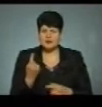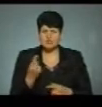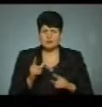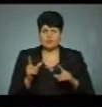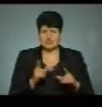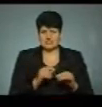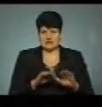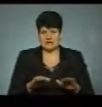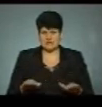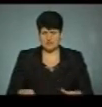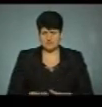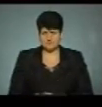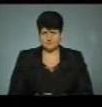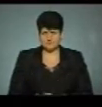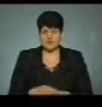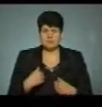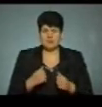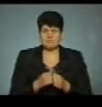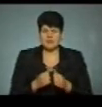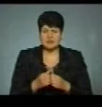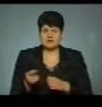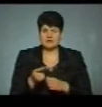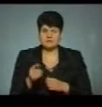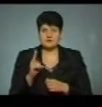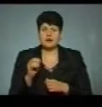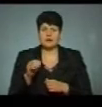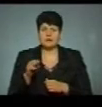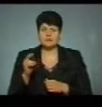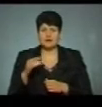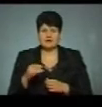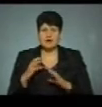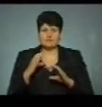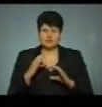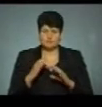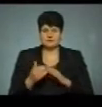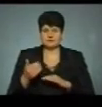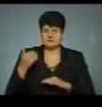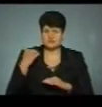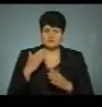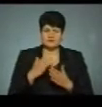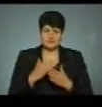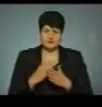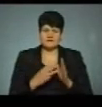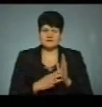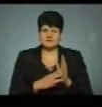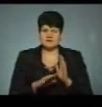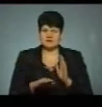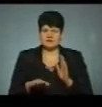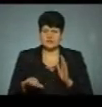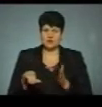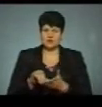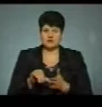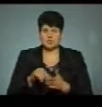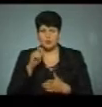дітей. Ми біля Тернопільського архікатедрального собору автобусом. За моєю спиною сьогодні 80 дітей,